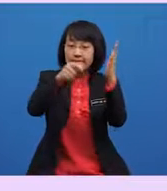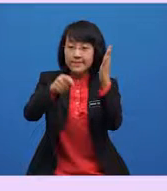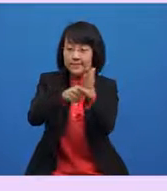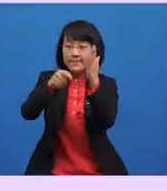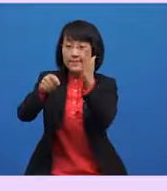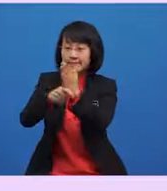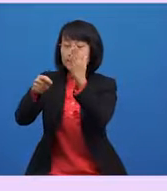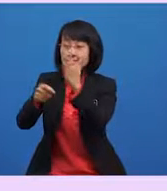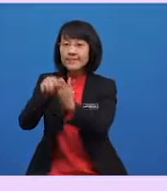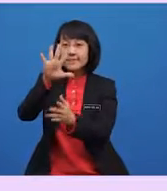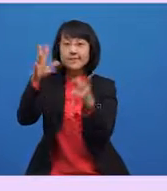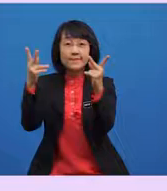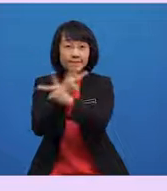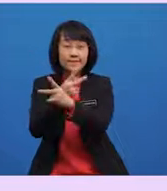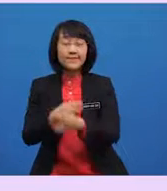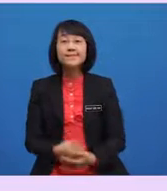Maka